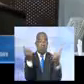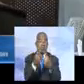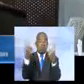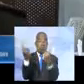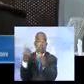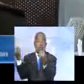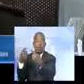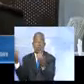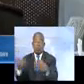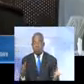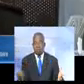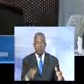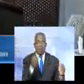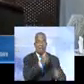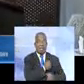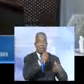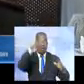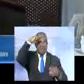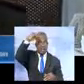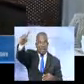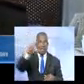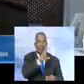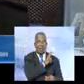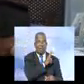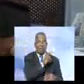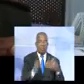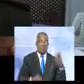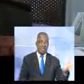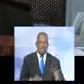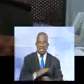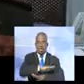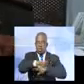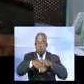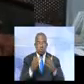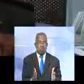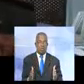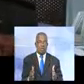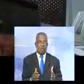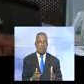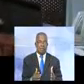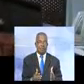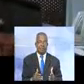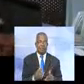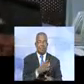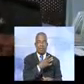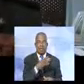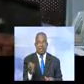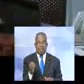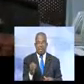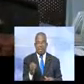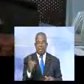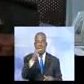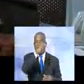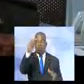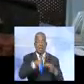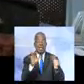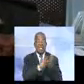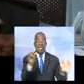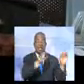des FRC, des gendarmes. C'est-à-dire que déjà, au niveau même de cette